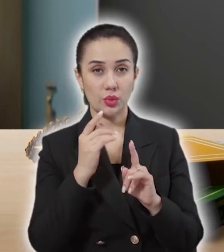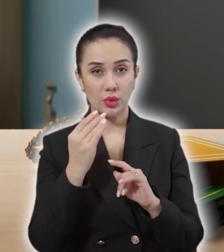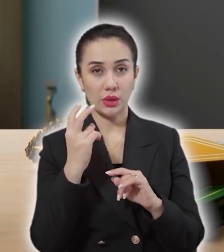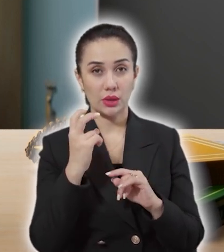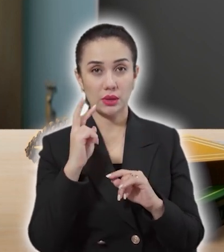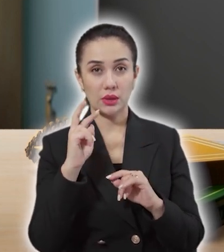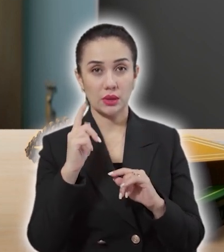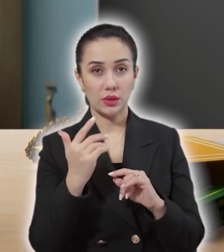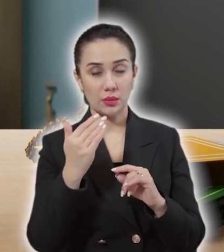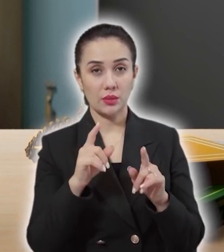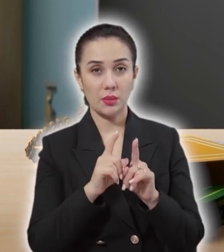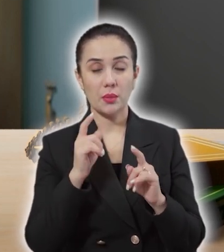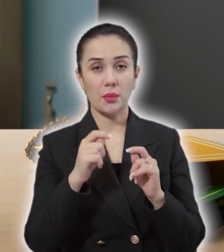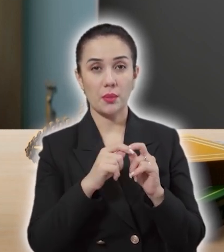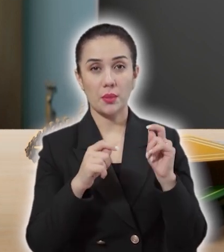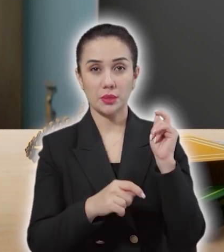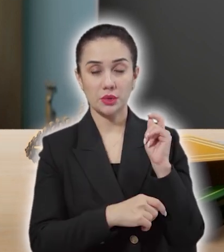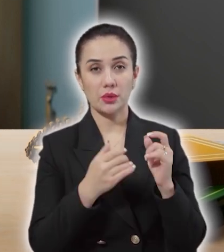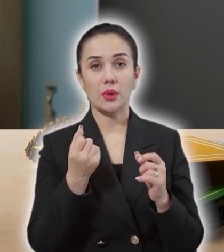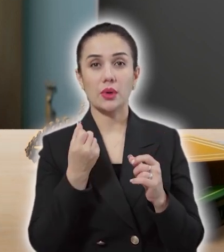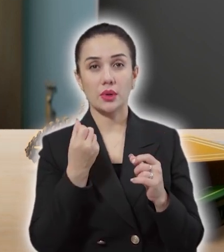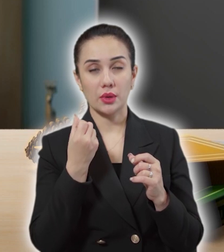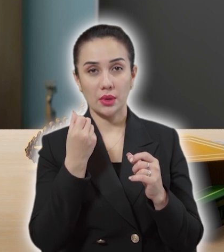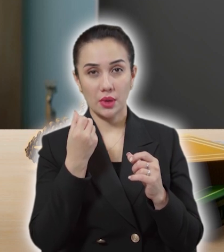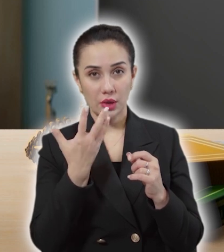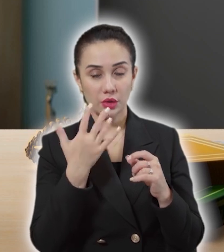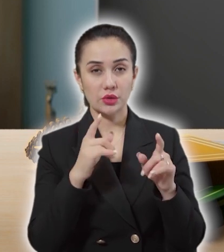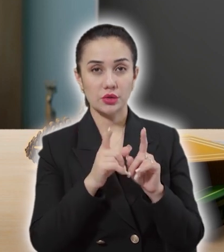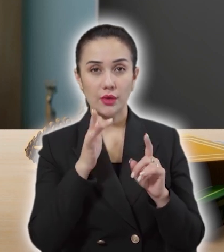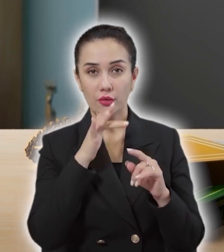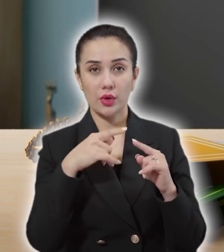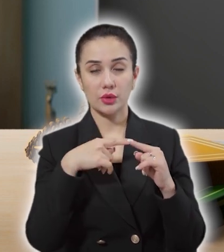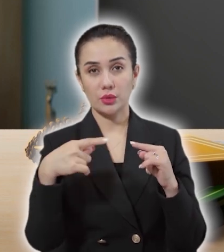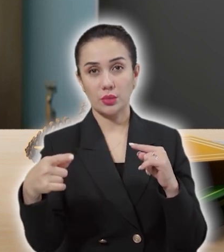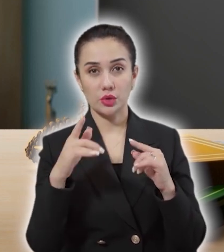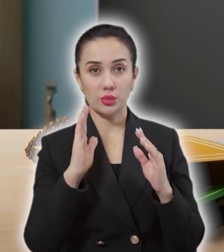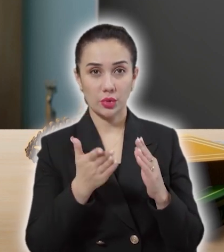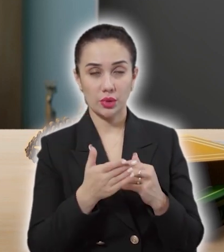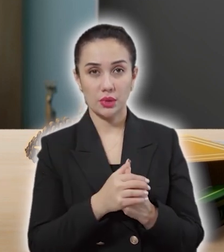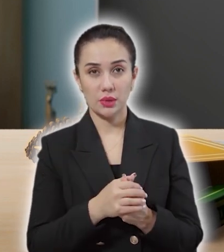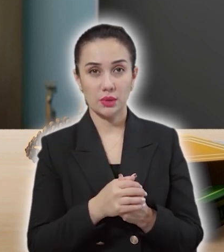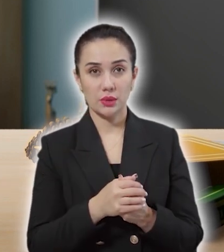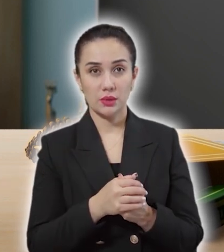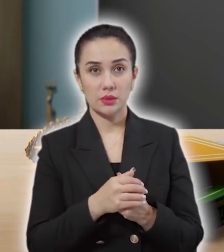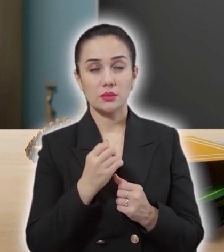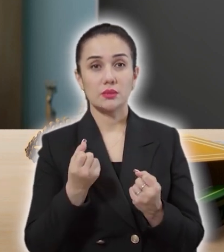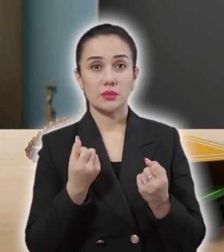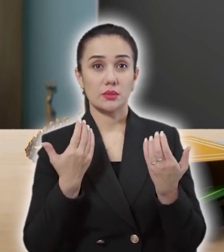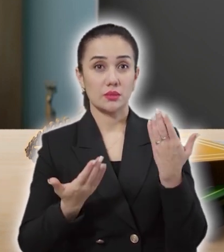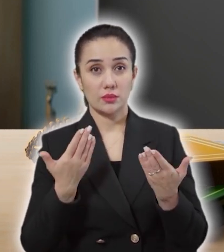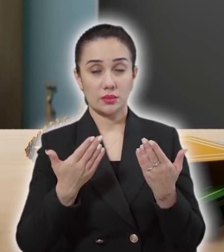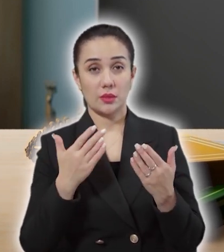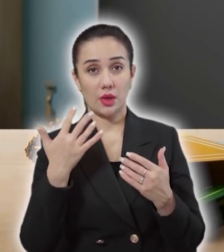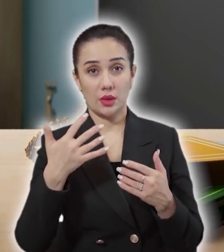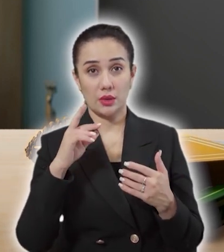bo'lsa, u 200 km masofani qancha vaqtda bosib o'tadi? Xo'sh.